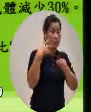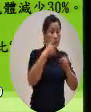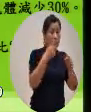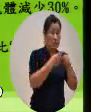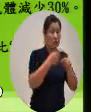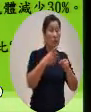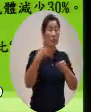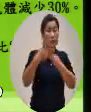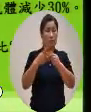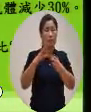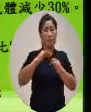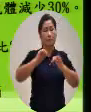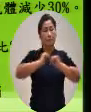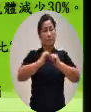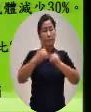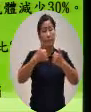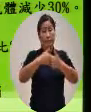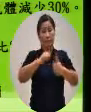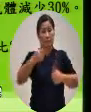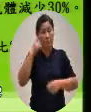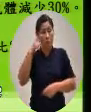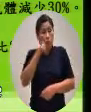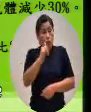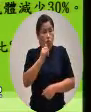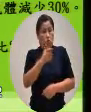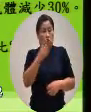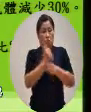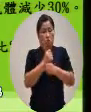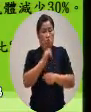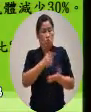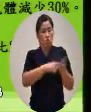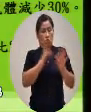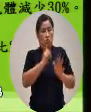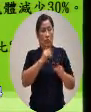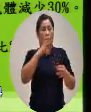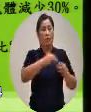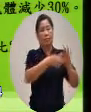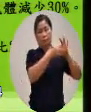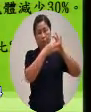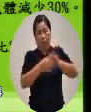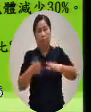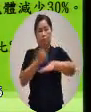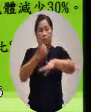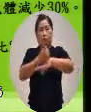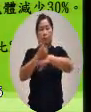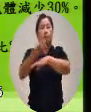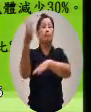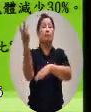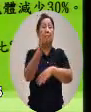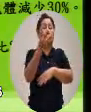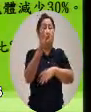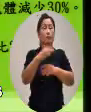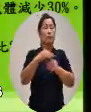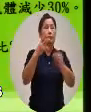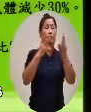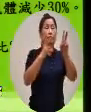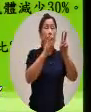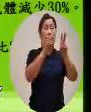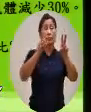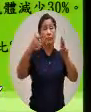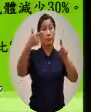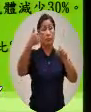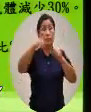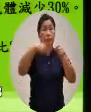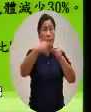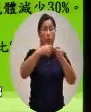議會去修改修改法令他就做第三任了然後呢他其實在2006年宣布了